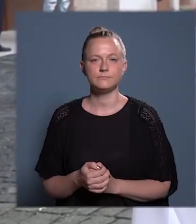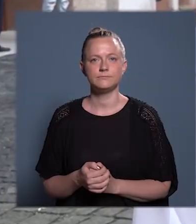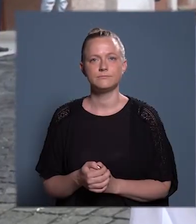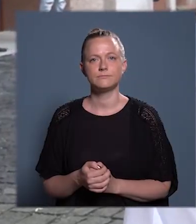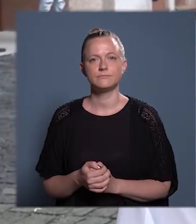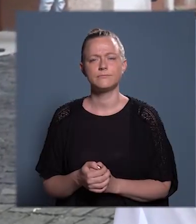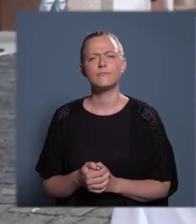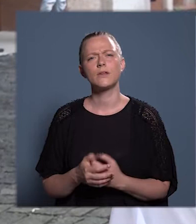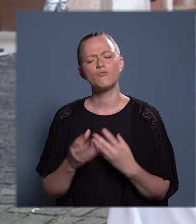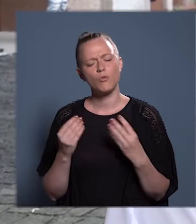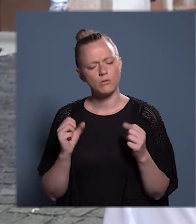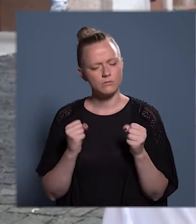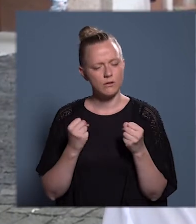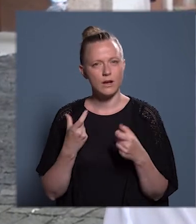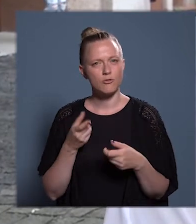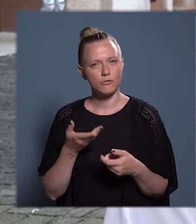Sokat gyakorolt, és hogyha